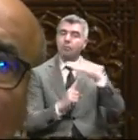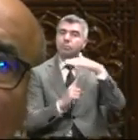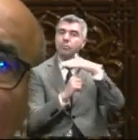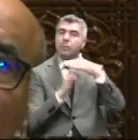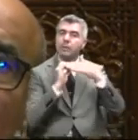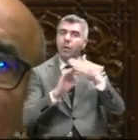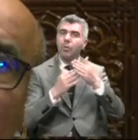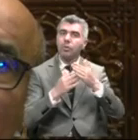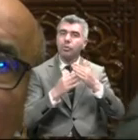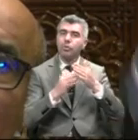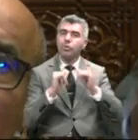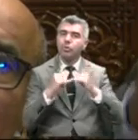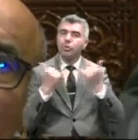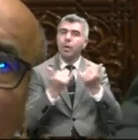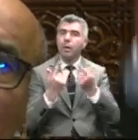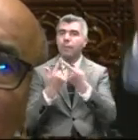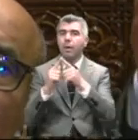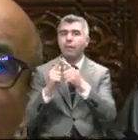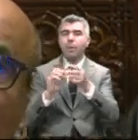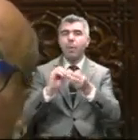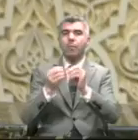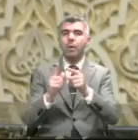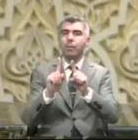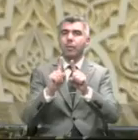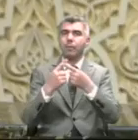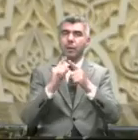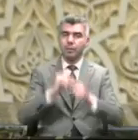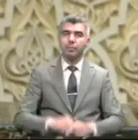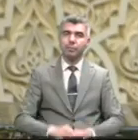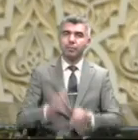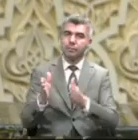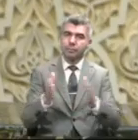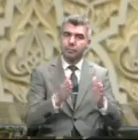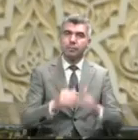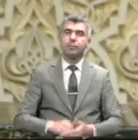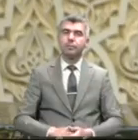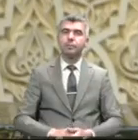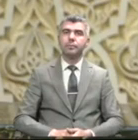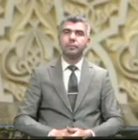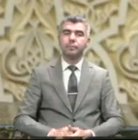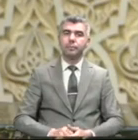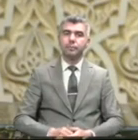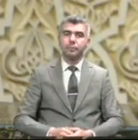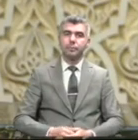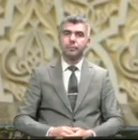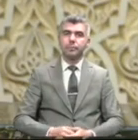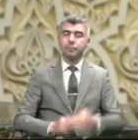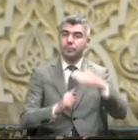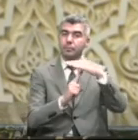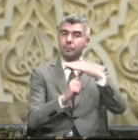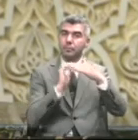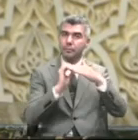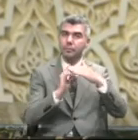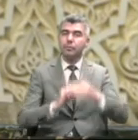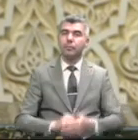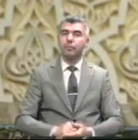في كل جلسه وكل واحد يطرح الاشكالات شكرا الرساله وصلت ونقطه النظام